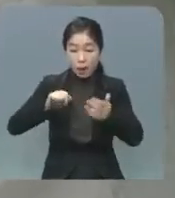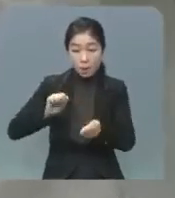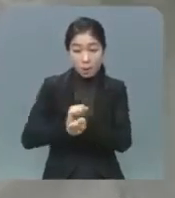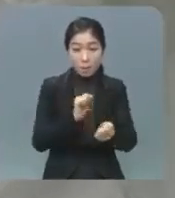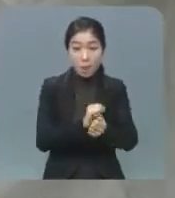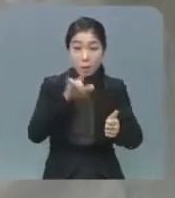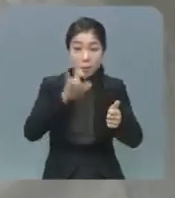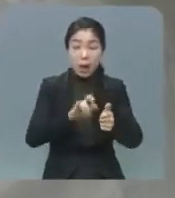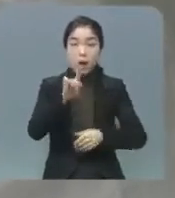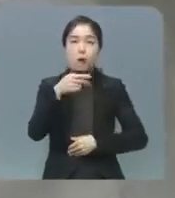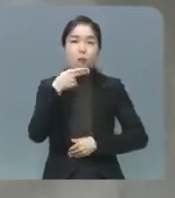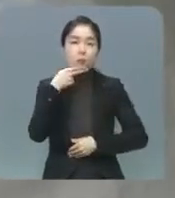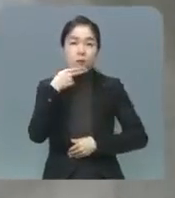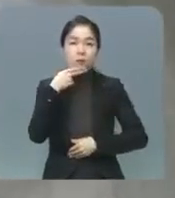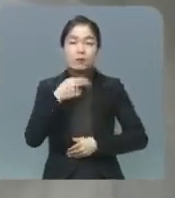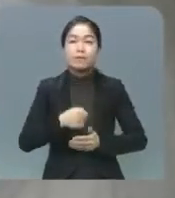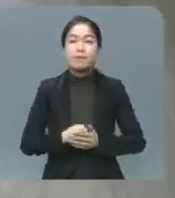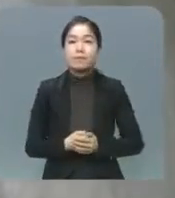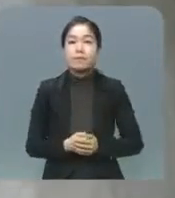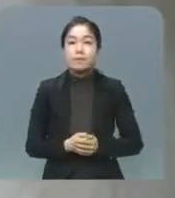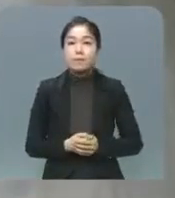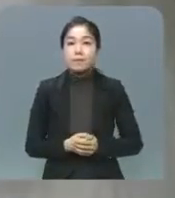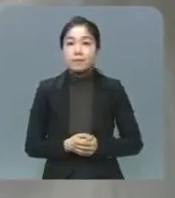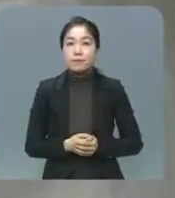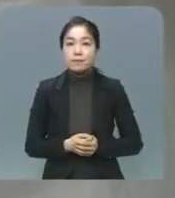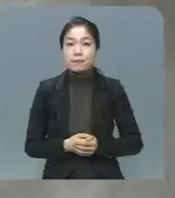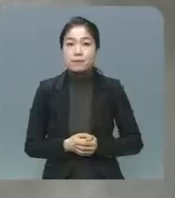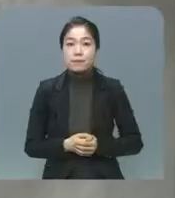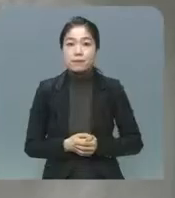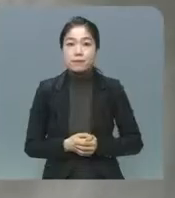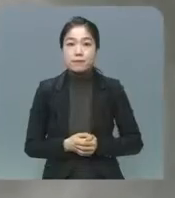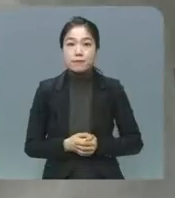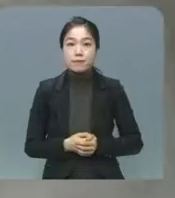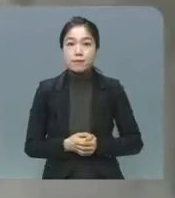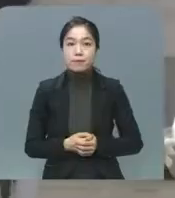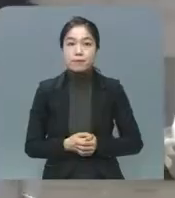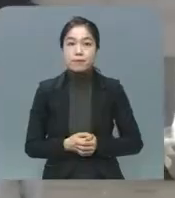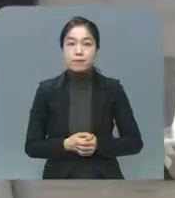확진자가 나오지 않았습니다. 지금까지 광주광역시청에서 KBS 뉴스 양창입니다.